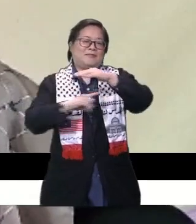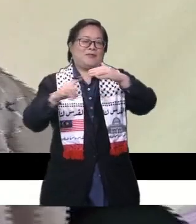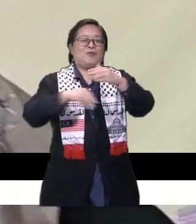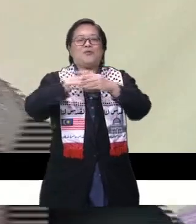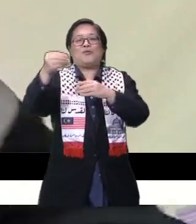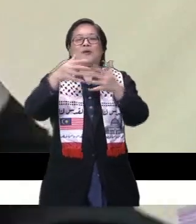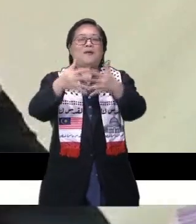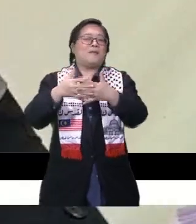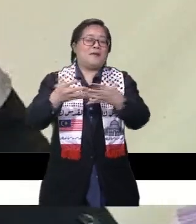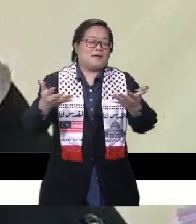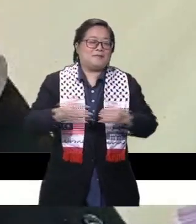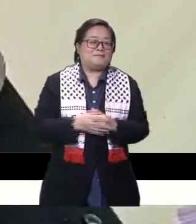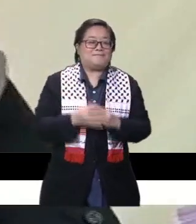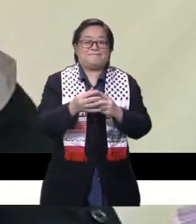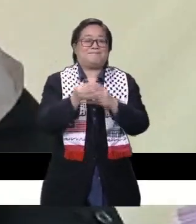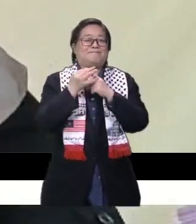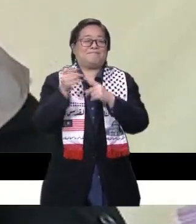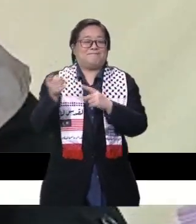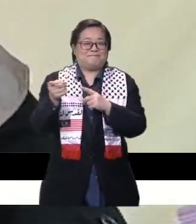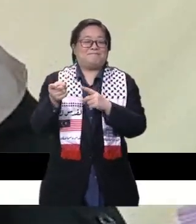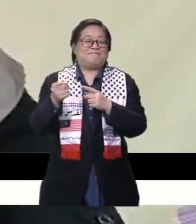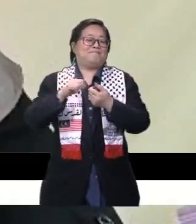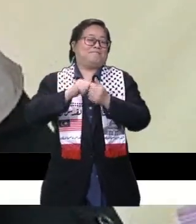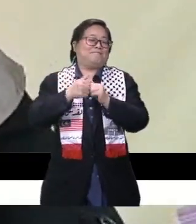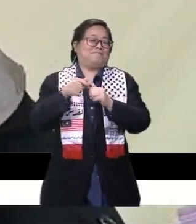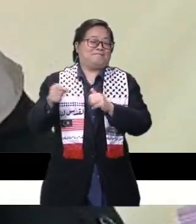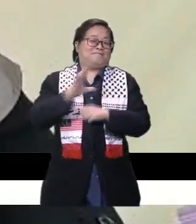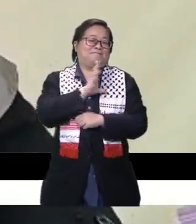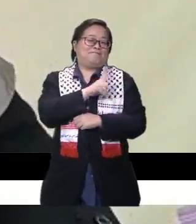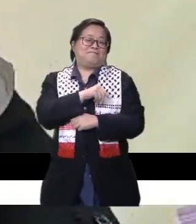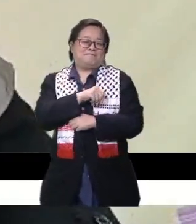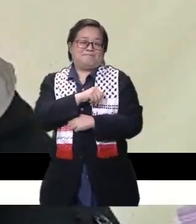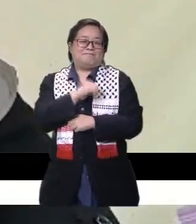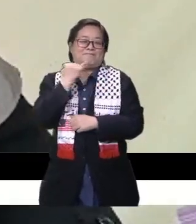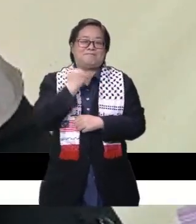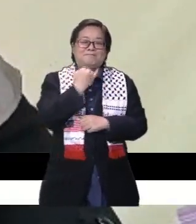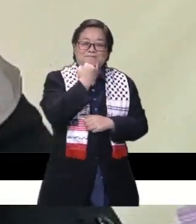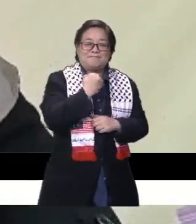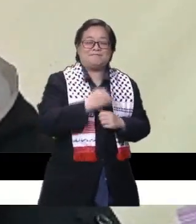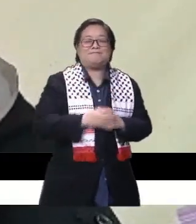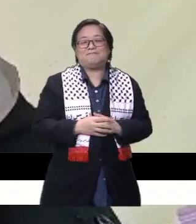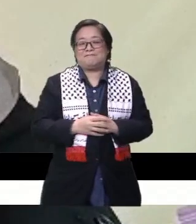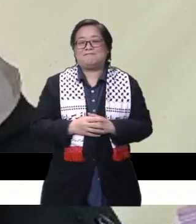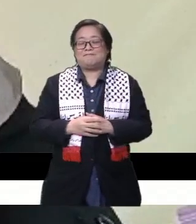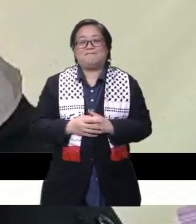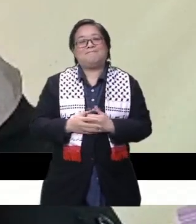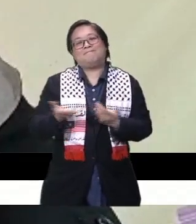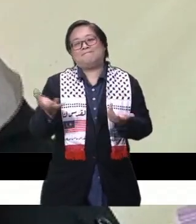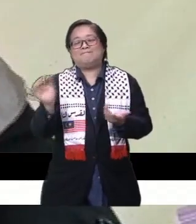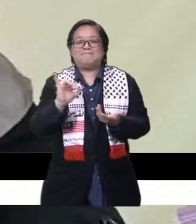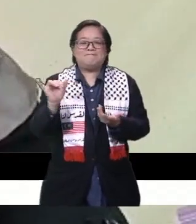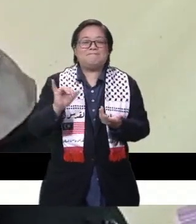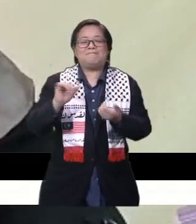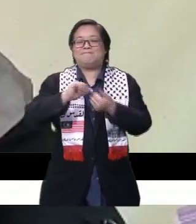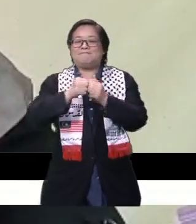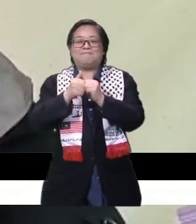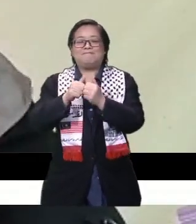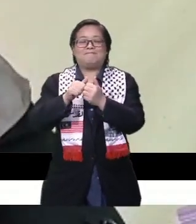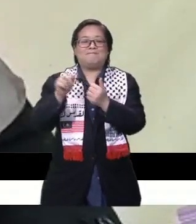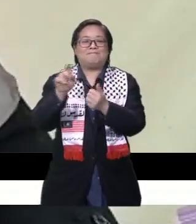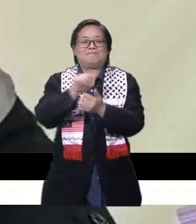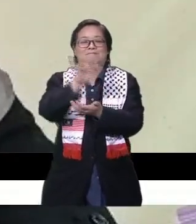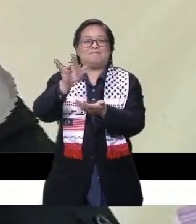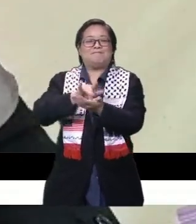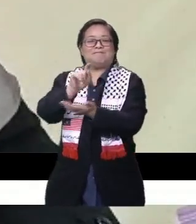Syarikat terutama sekali dalam isu konflik Palestin Israel Begitu juga dengan konflik di Timur